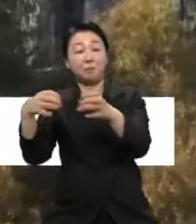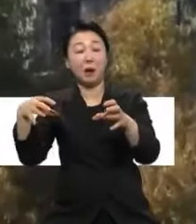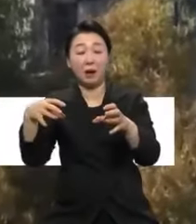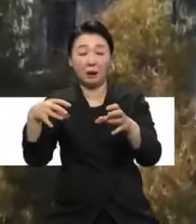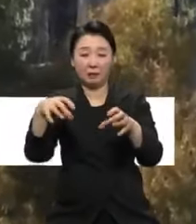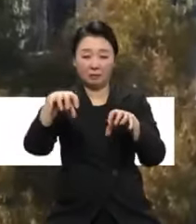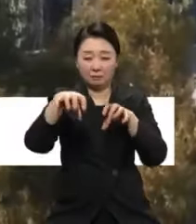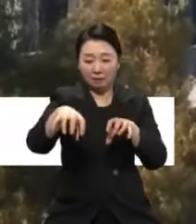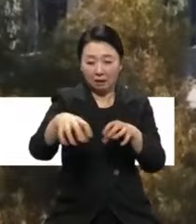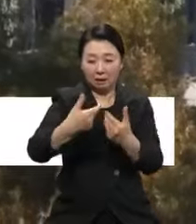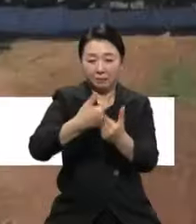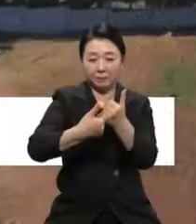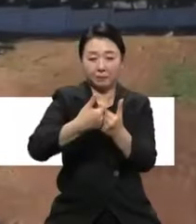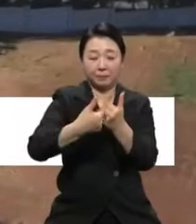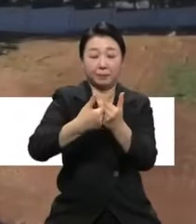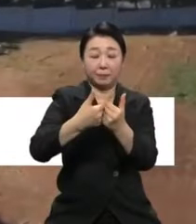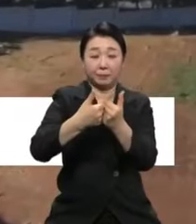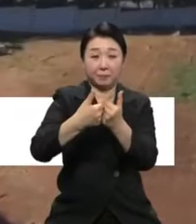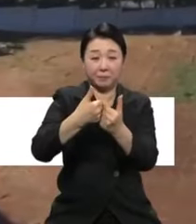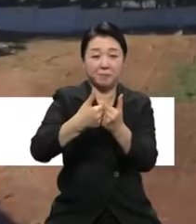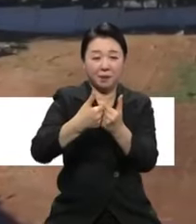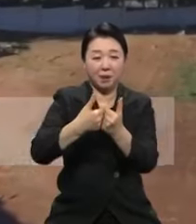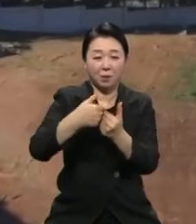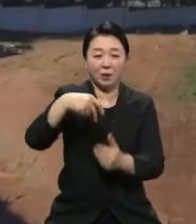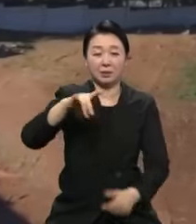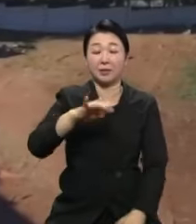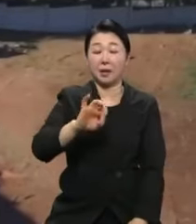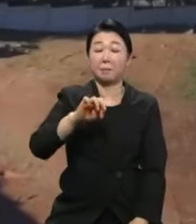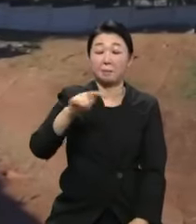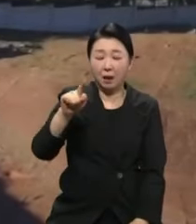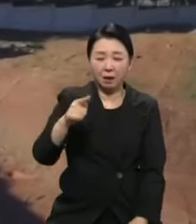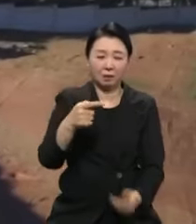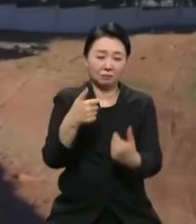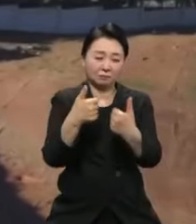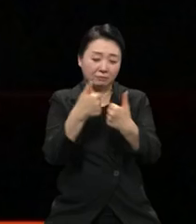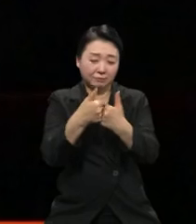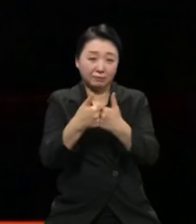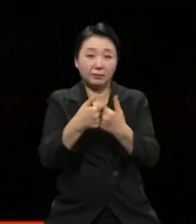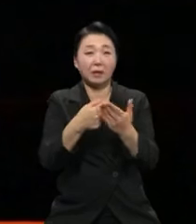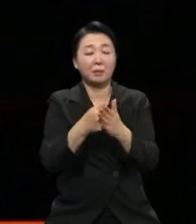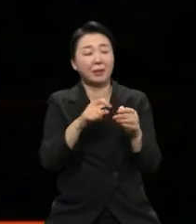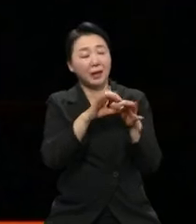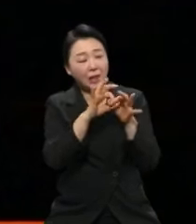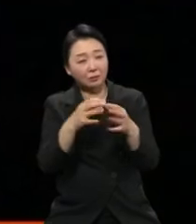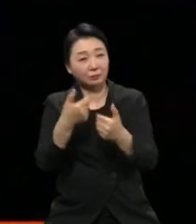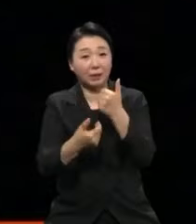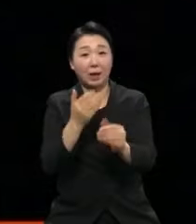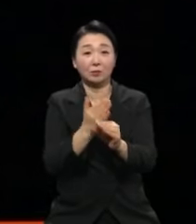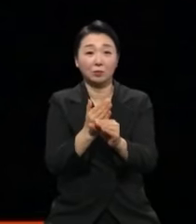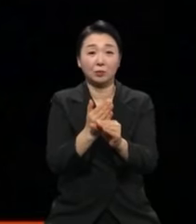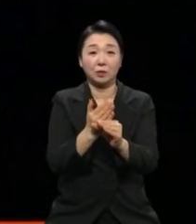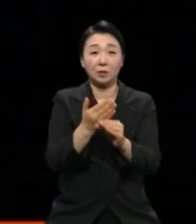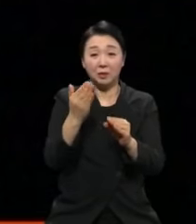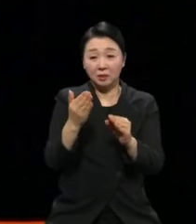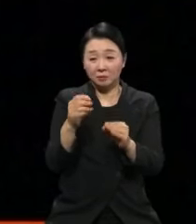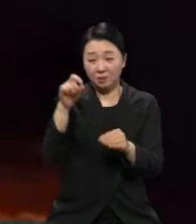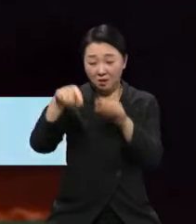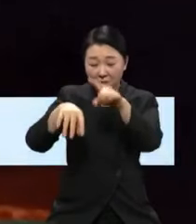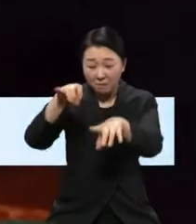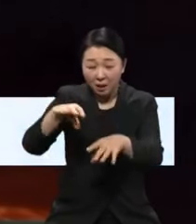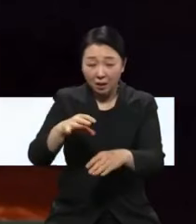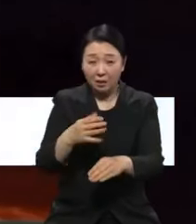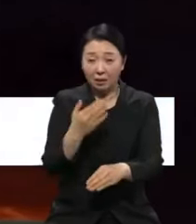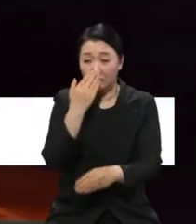갈등은 순위 시아파 분쟁의 연장에서 오랜 기간 이어졌습니다. 그런데 이번 충돌은 이스라엘 팔레스타인